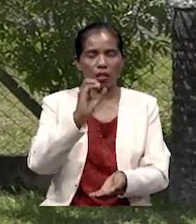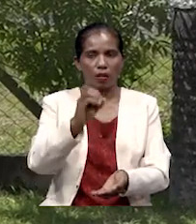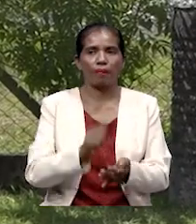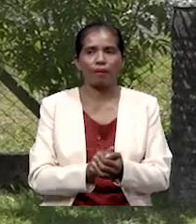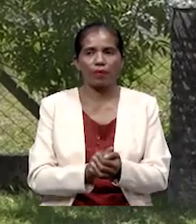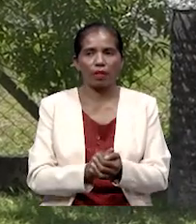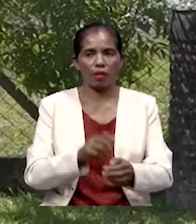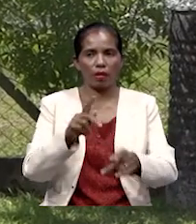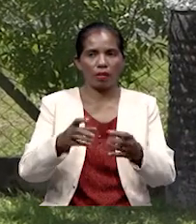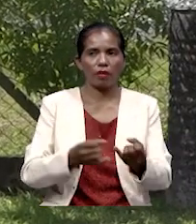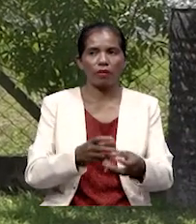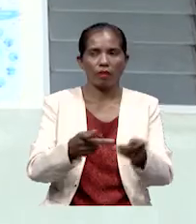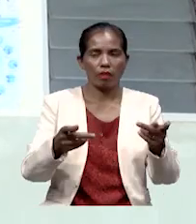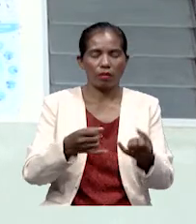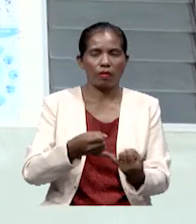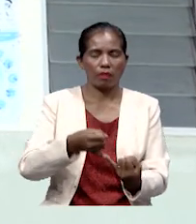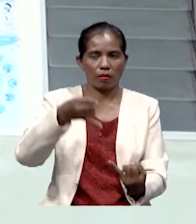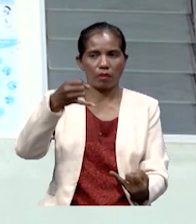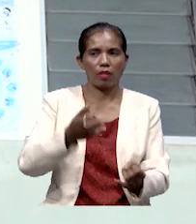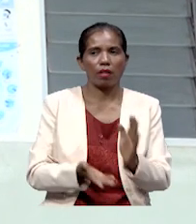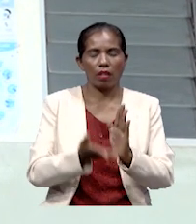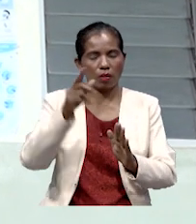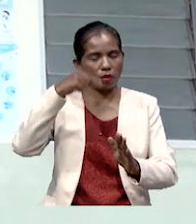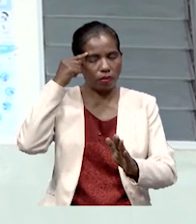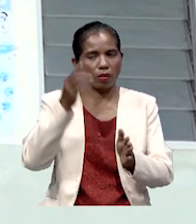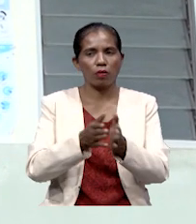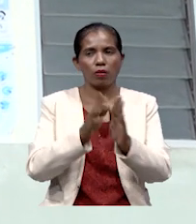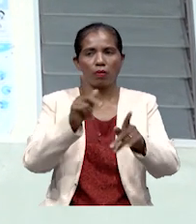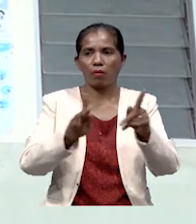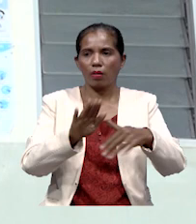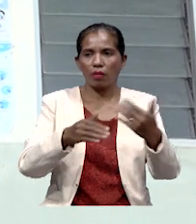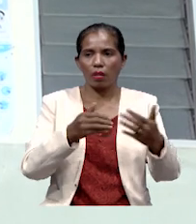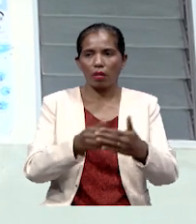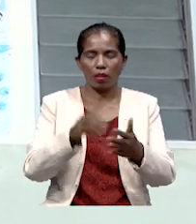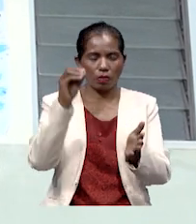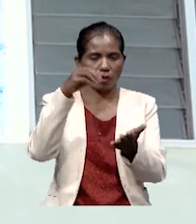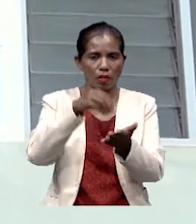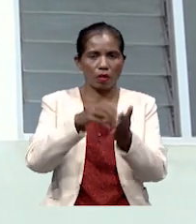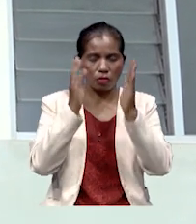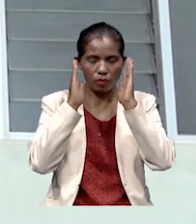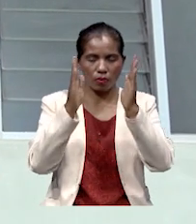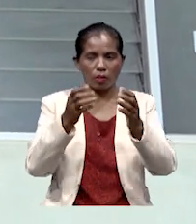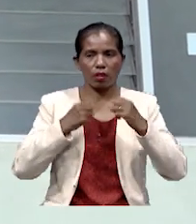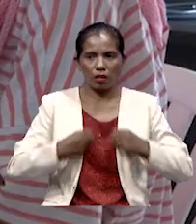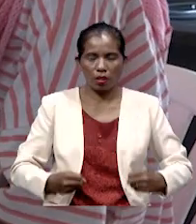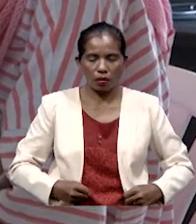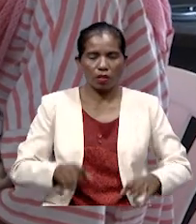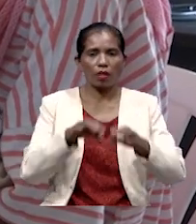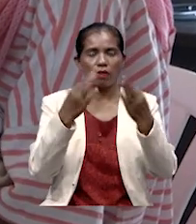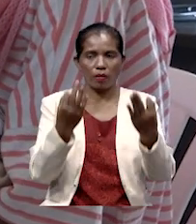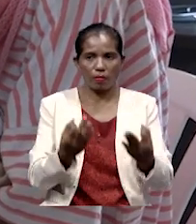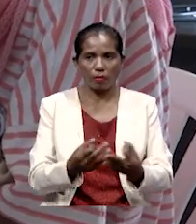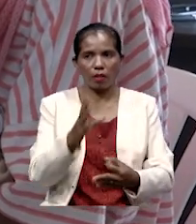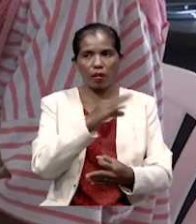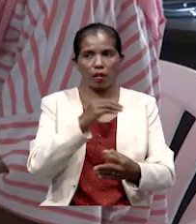Rotaça má nutrição nebe as governante ne, husu ba comunidade Sira atu tau prioridade ba saúde e a família larang,